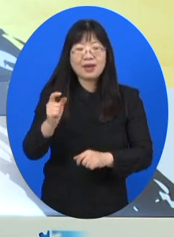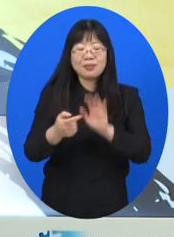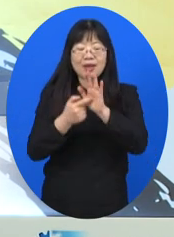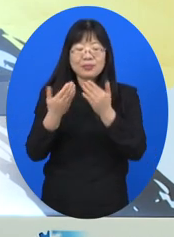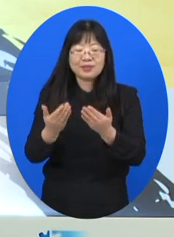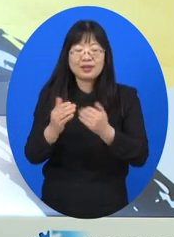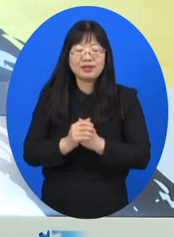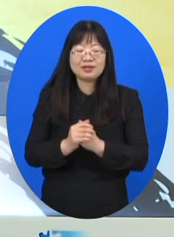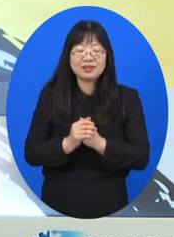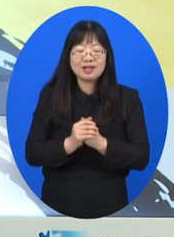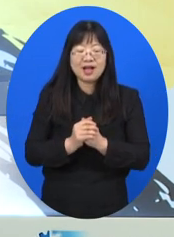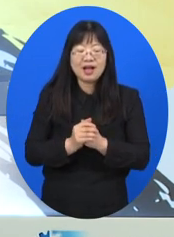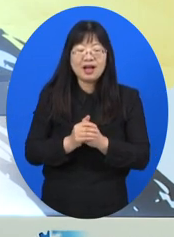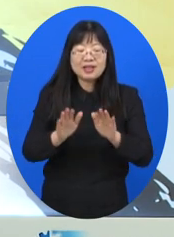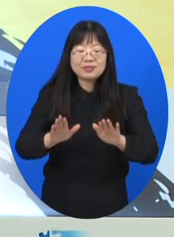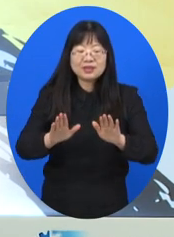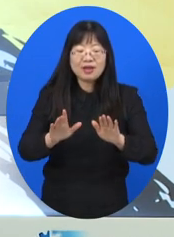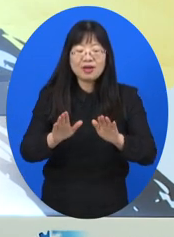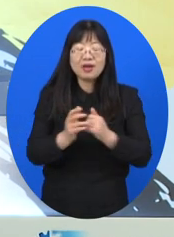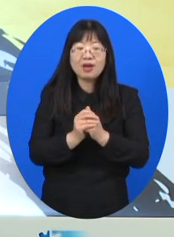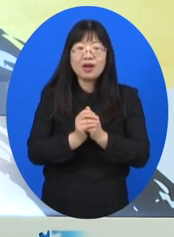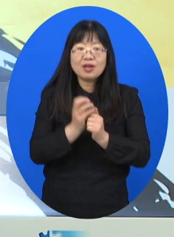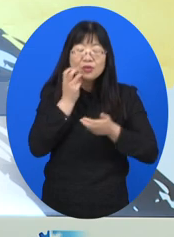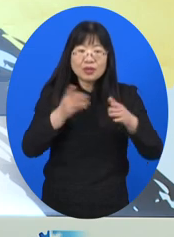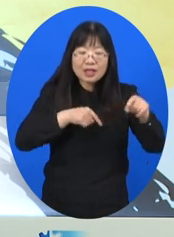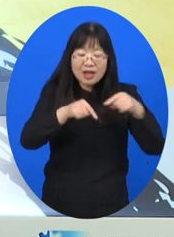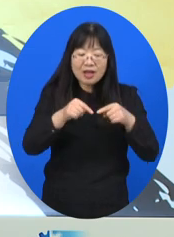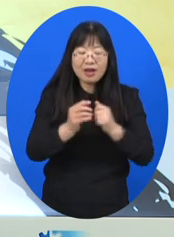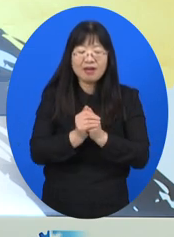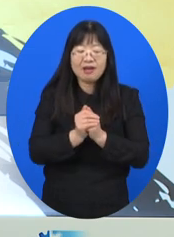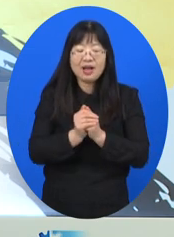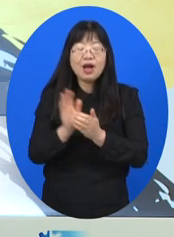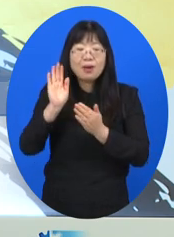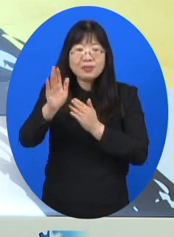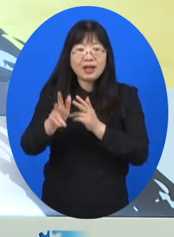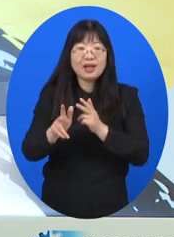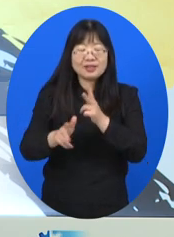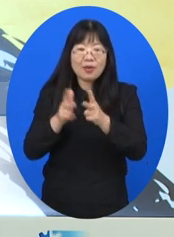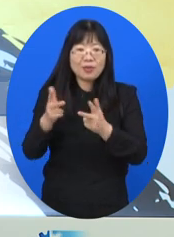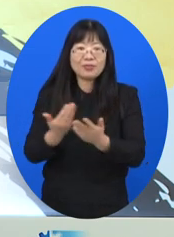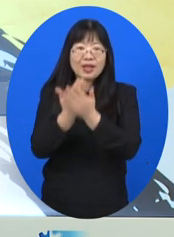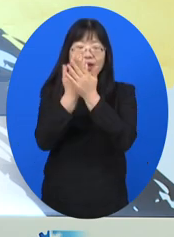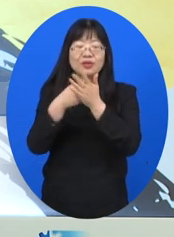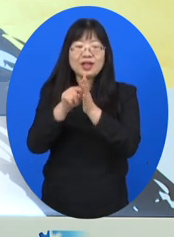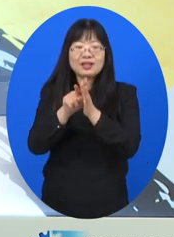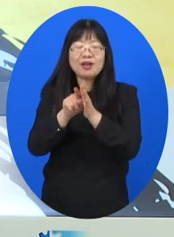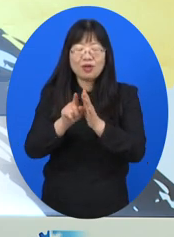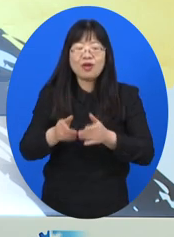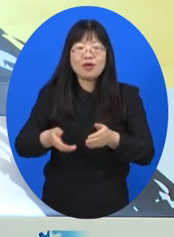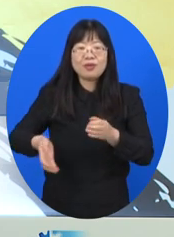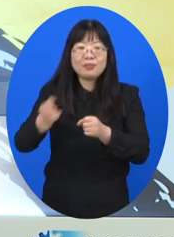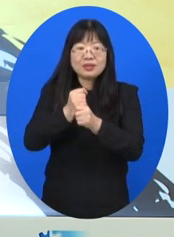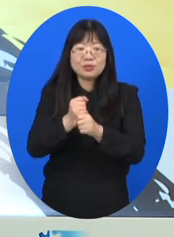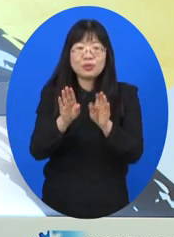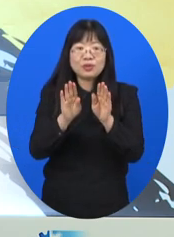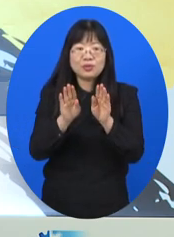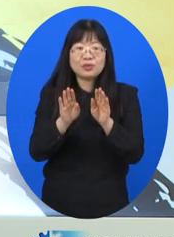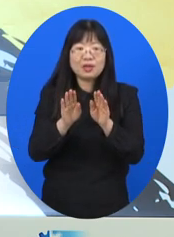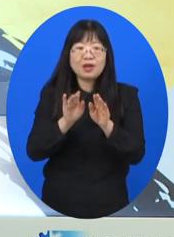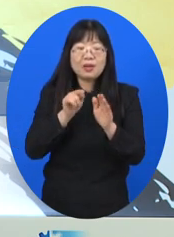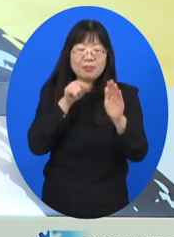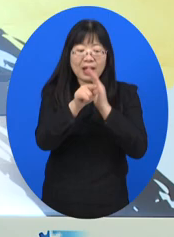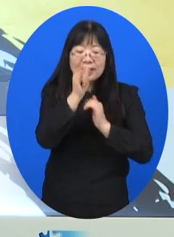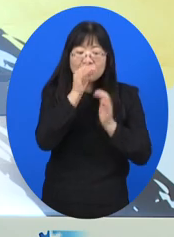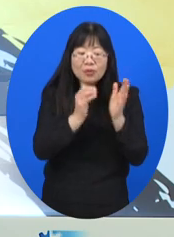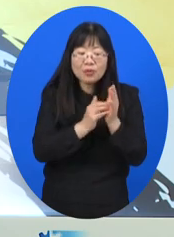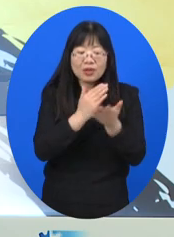성장 산업국을 만들어서 기업을 뒷받침하겠다고 오늘 발족을 시켰고 그 외에도 여러 가지